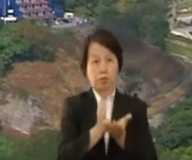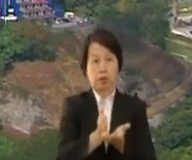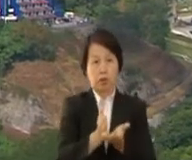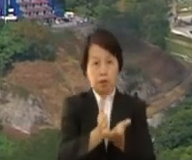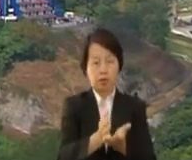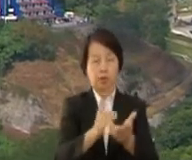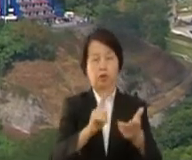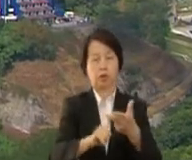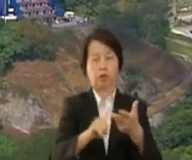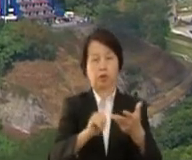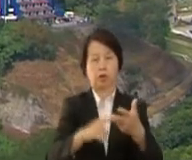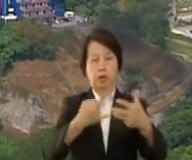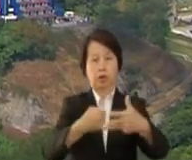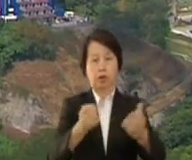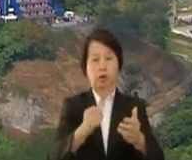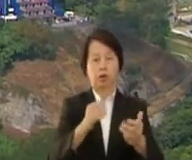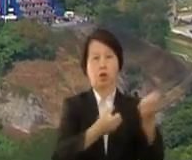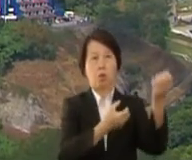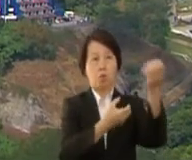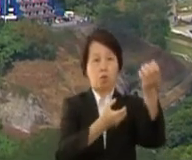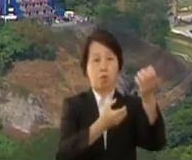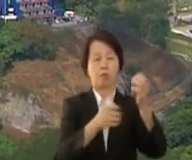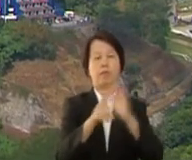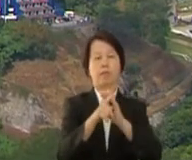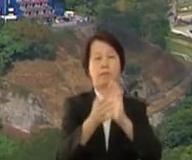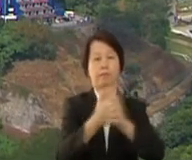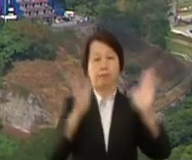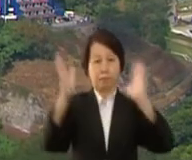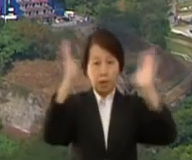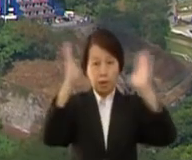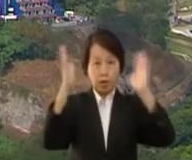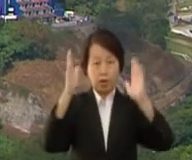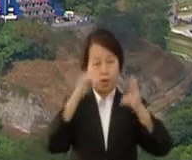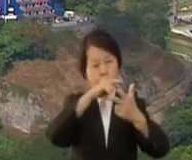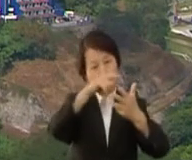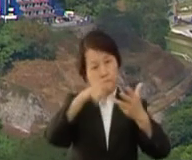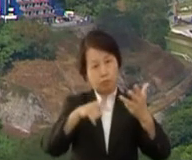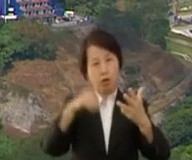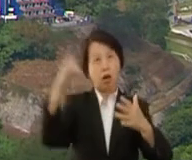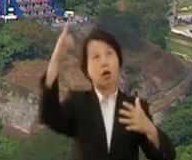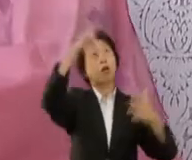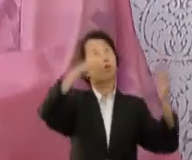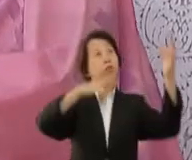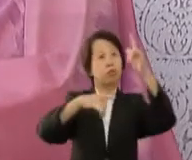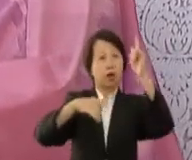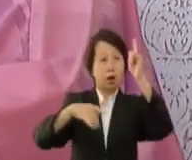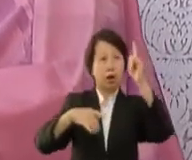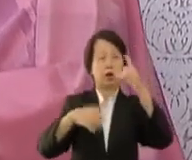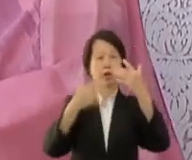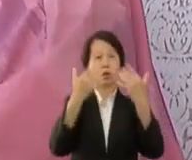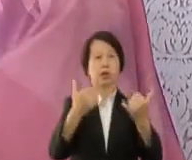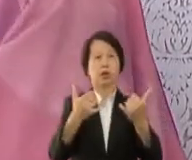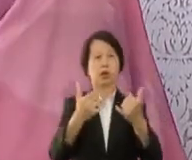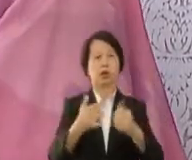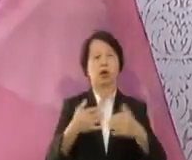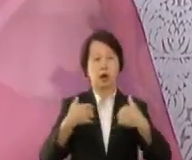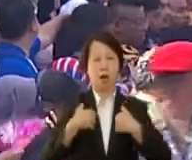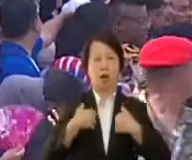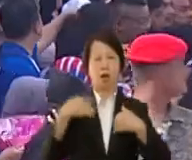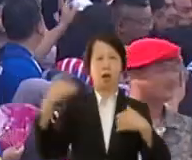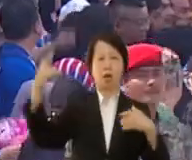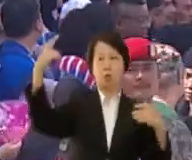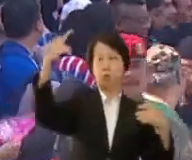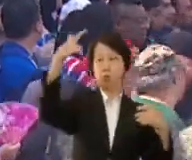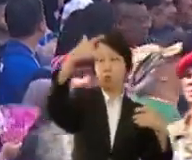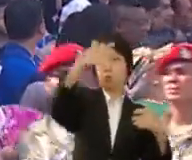Malaysia dan Jabatan Bomber dan Penyelamat Malaysia. Segmen pertunjukan udara pada hari ini dibarisi